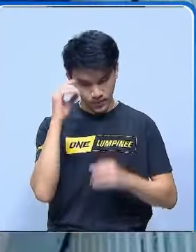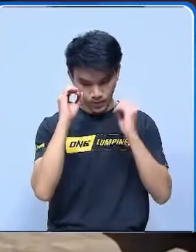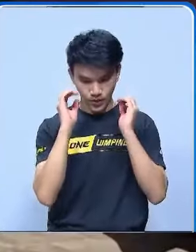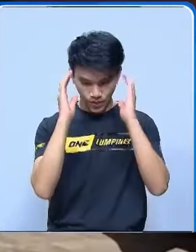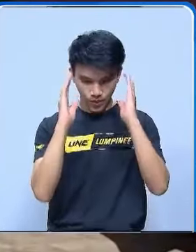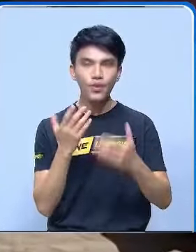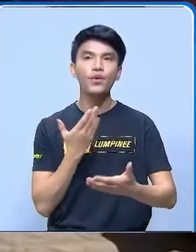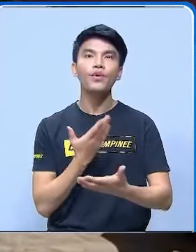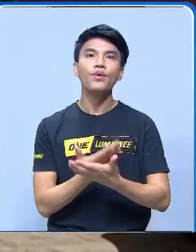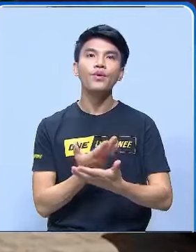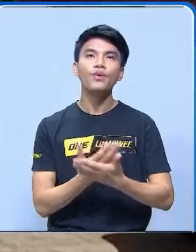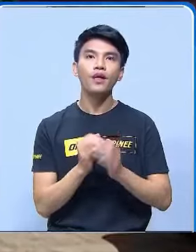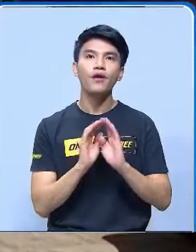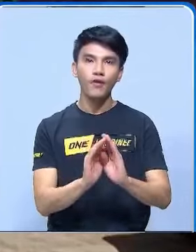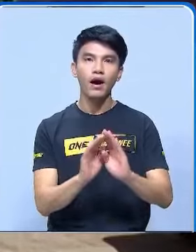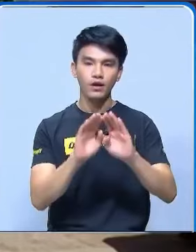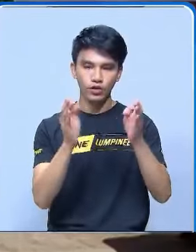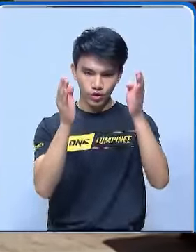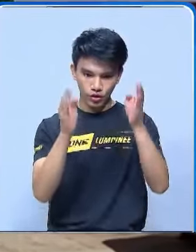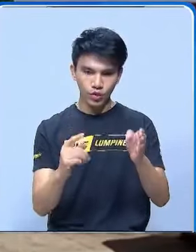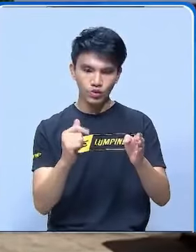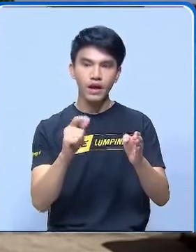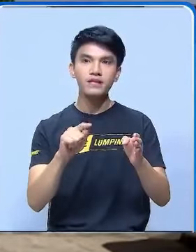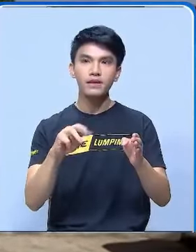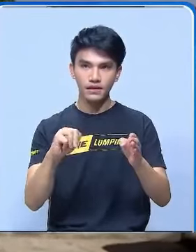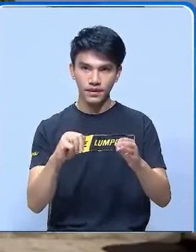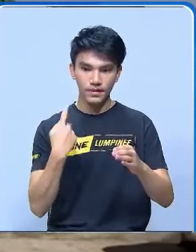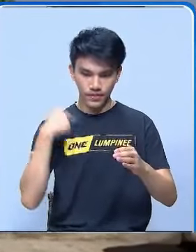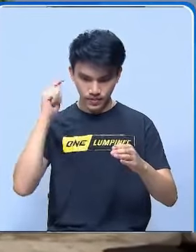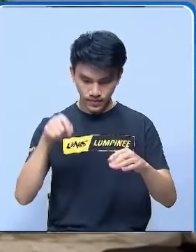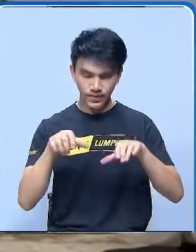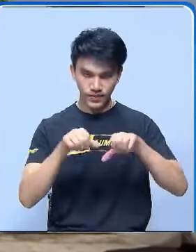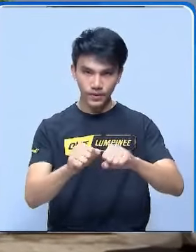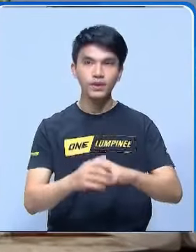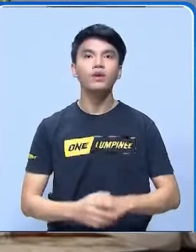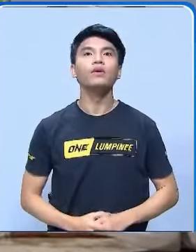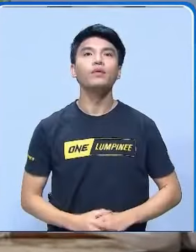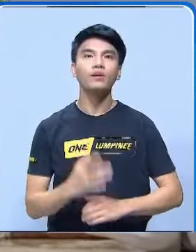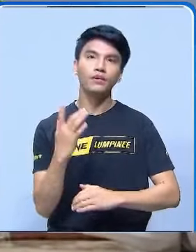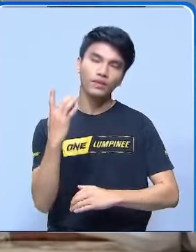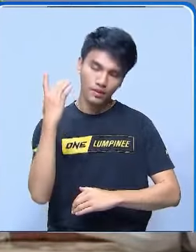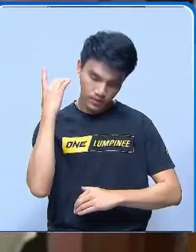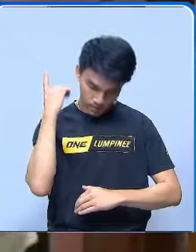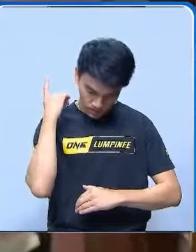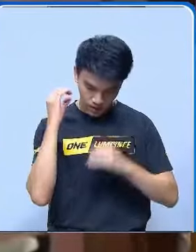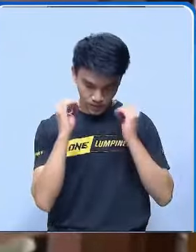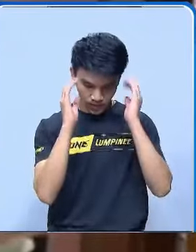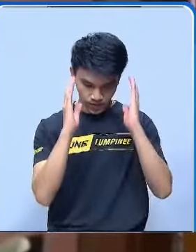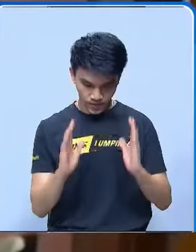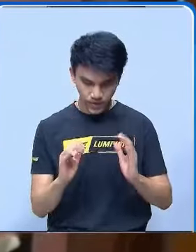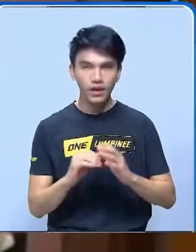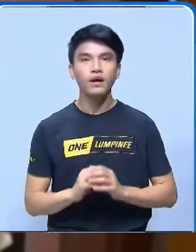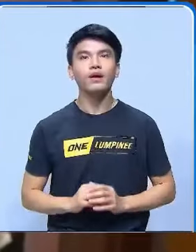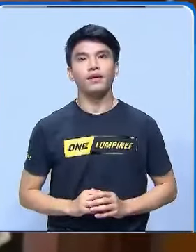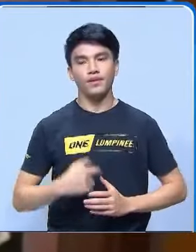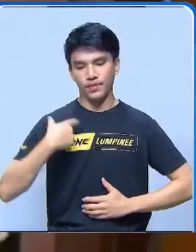ชิงมาไปฝากที่ตู้ ATM ก็อยู่ระหว่างการขอศาลออกหมายจับเมื่อวานนี้ค่ะคุณผู้ชมครูชำนาญการให้ท